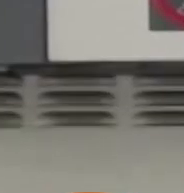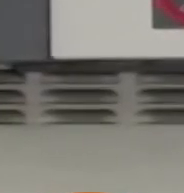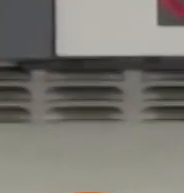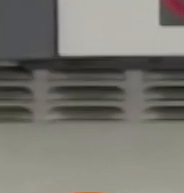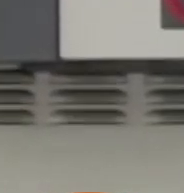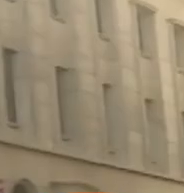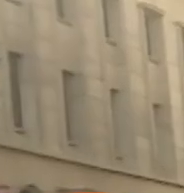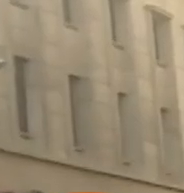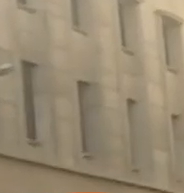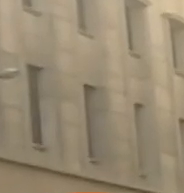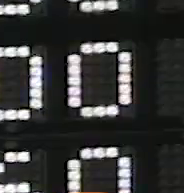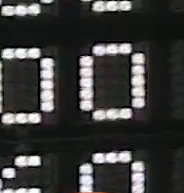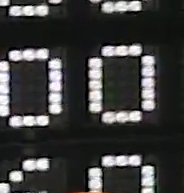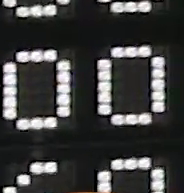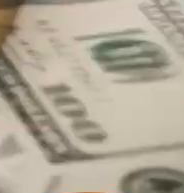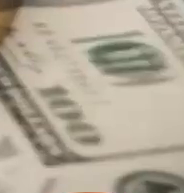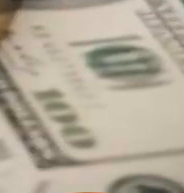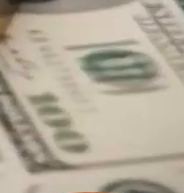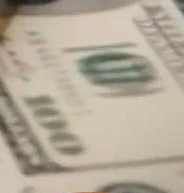ا